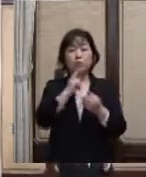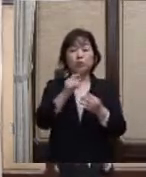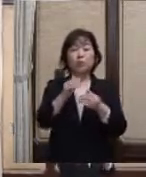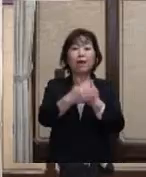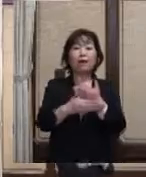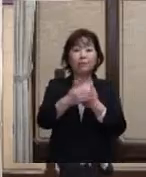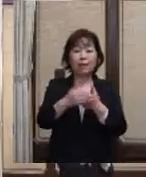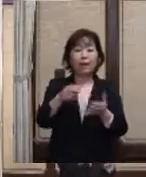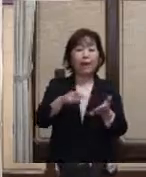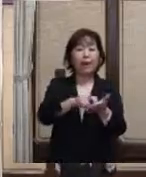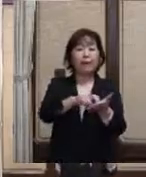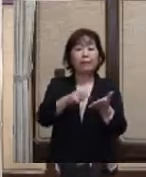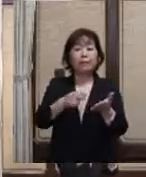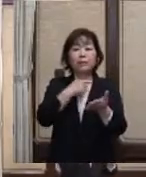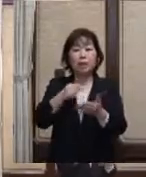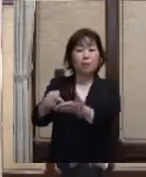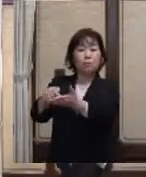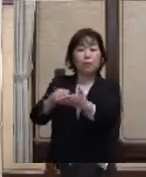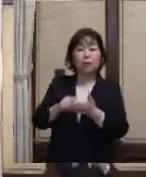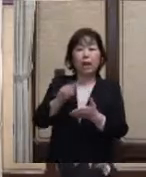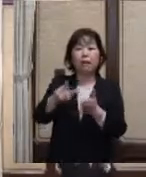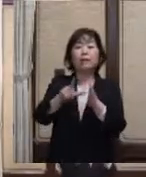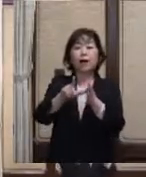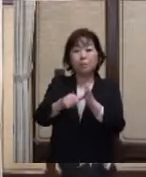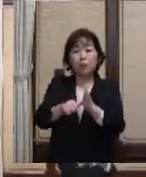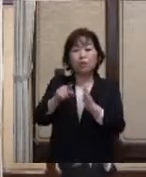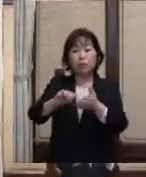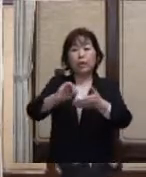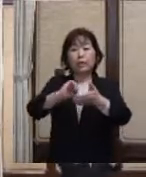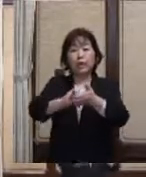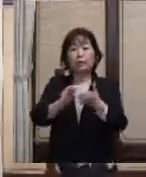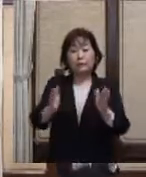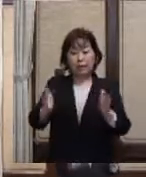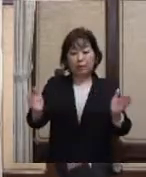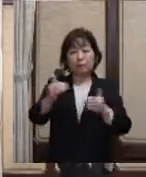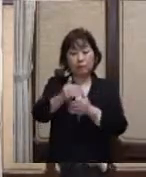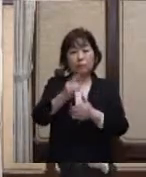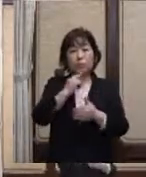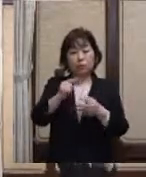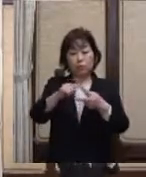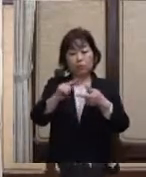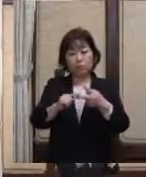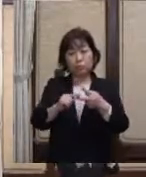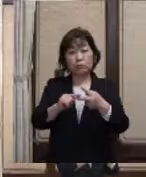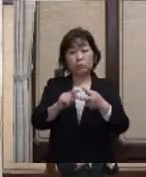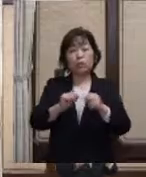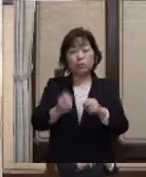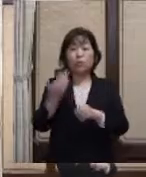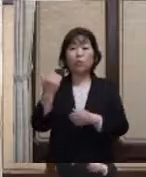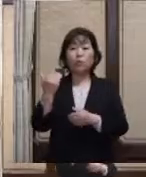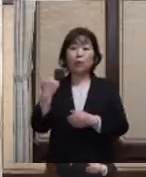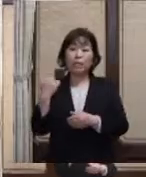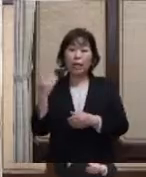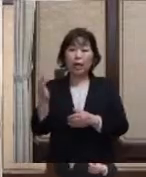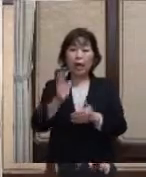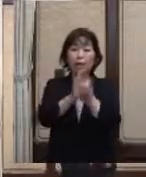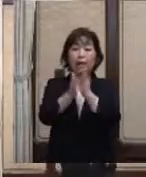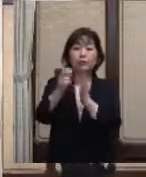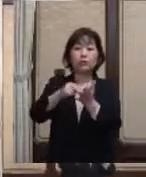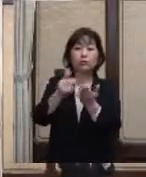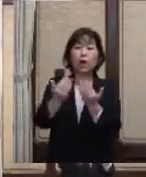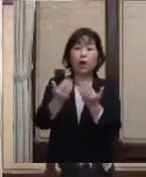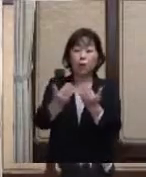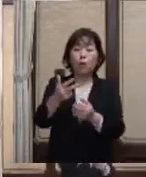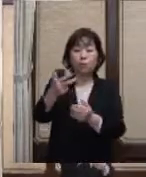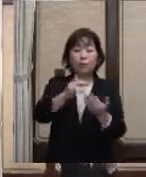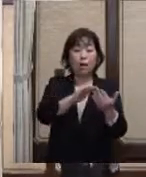欠席の申し出があった場合、これに限定しておりまして、そのことは、以前から県立学校や